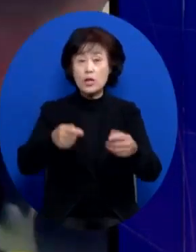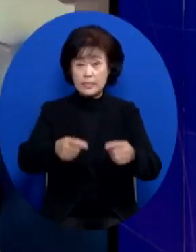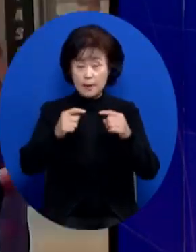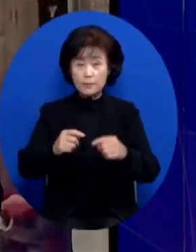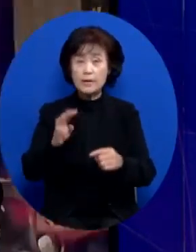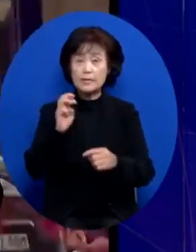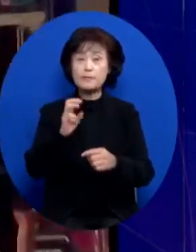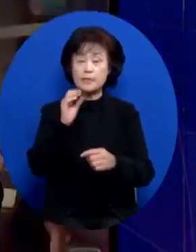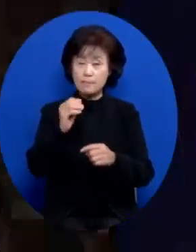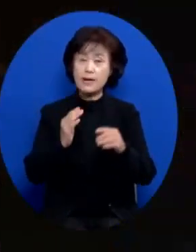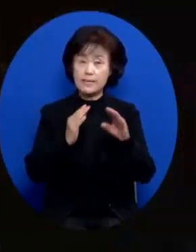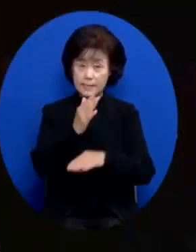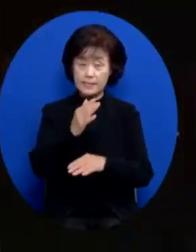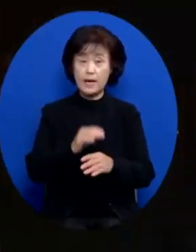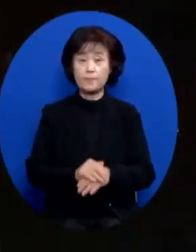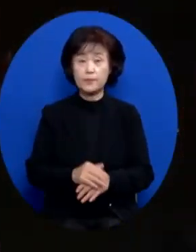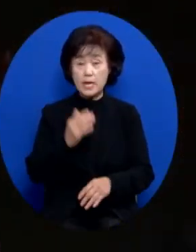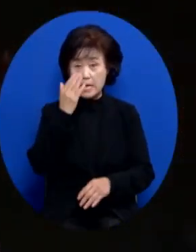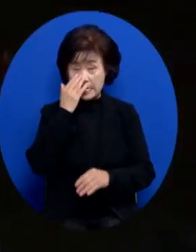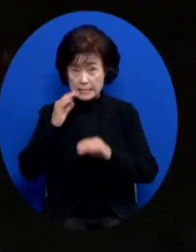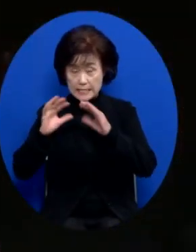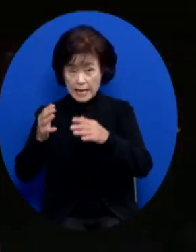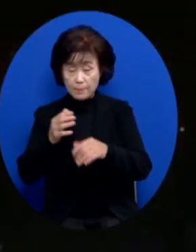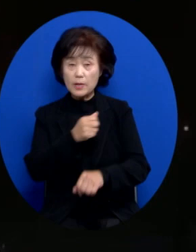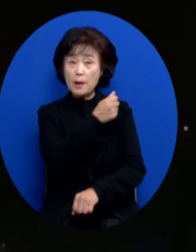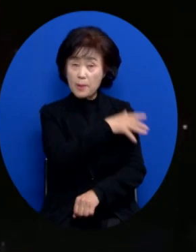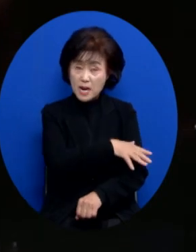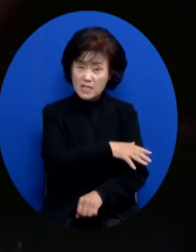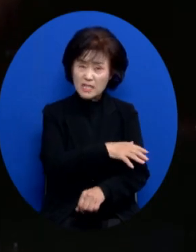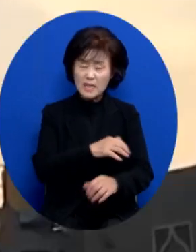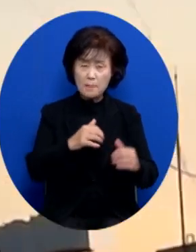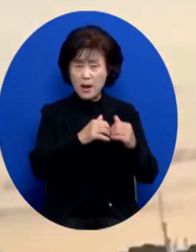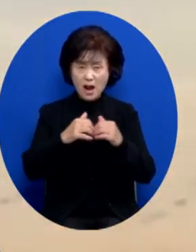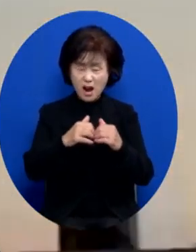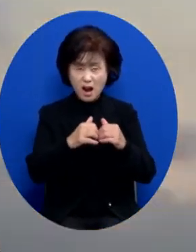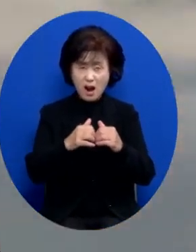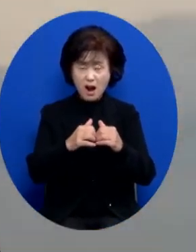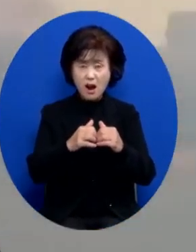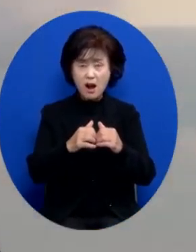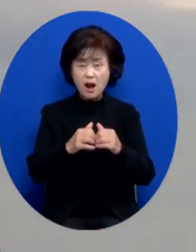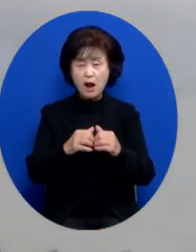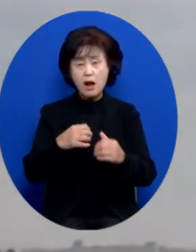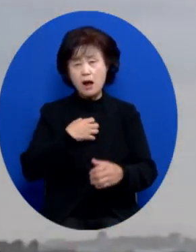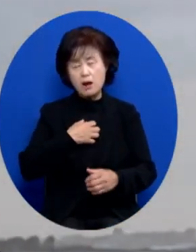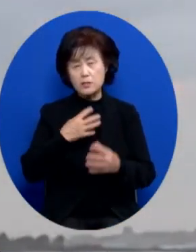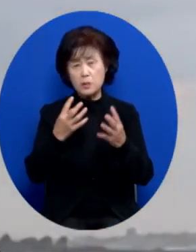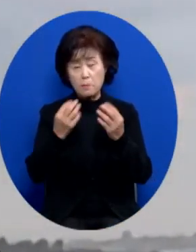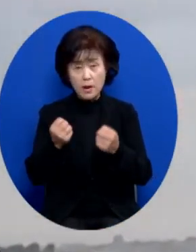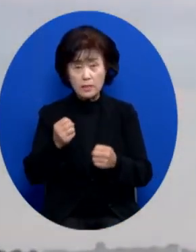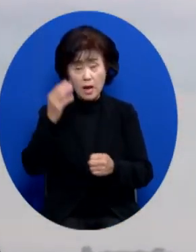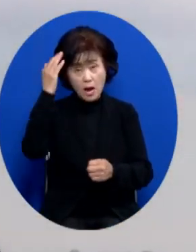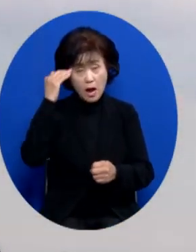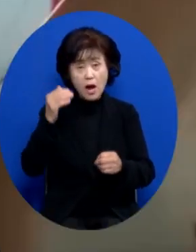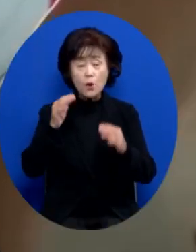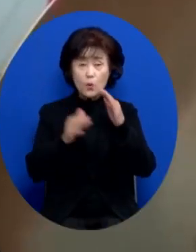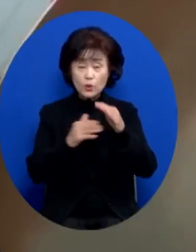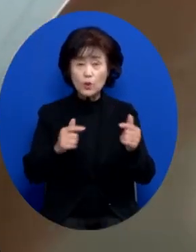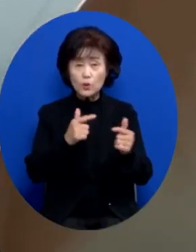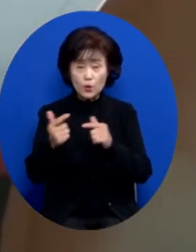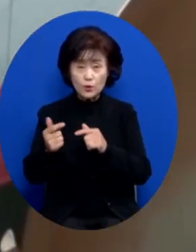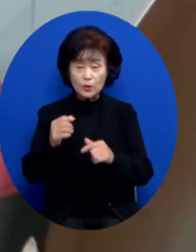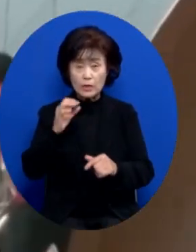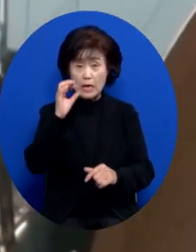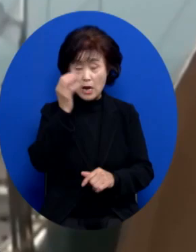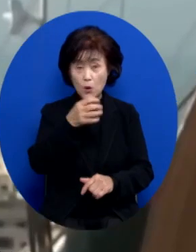이스라엘과 팔레스타인 무장정파 하마스의 무력 충돌이 계속되며 우려가 커지고 있습니다. 한국 성도들이 성지 순례로 많이